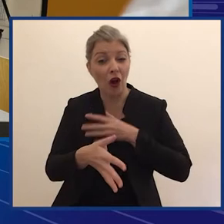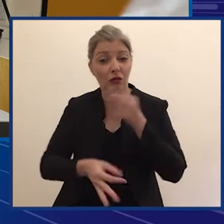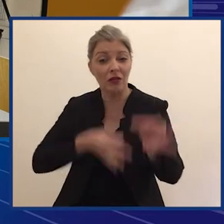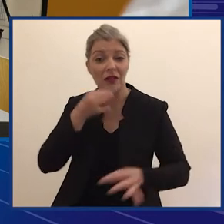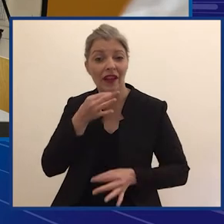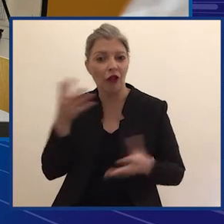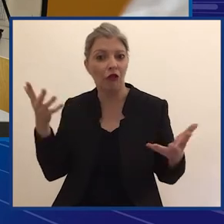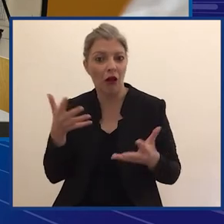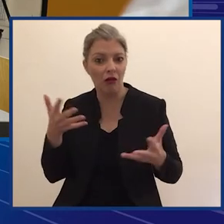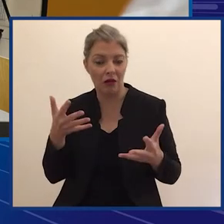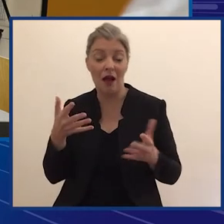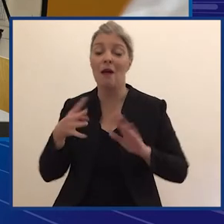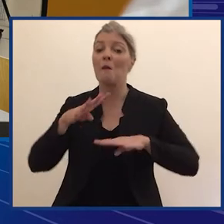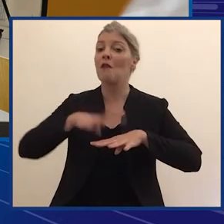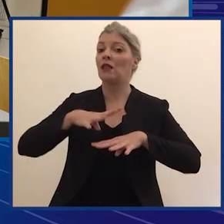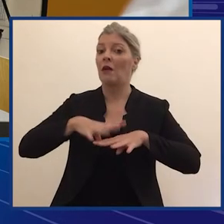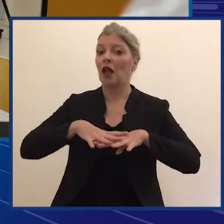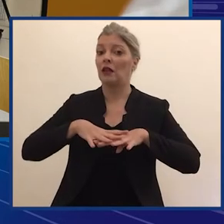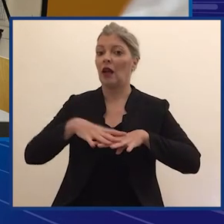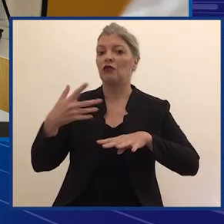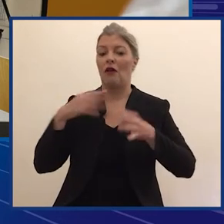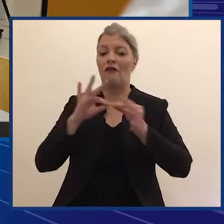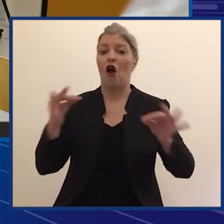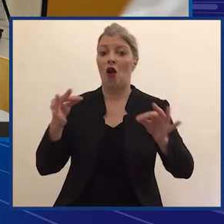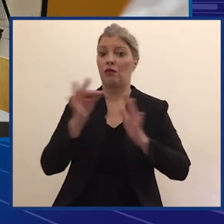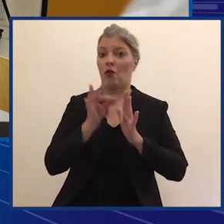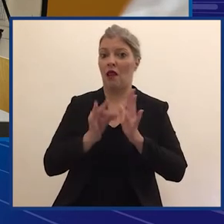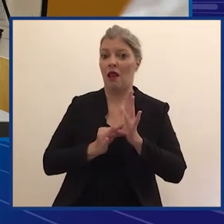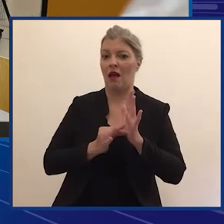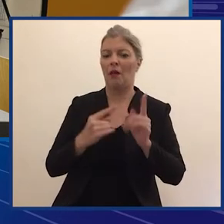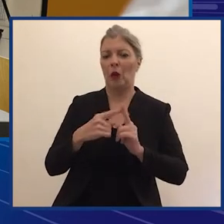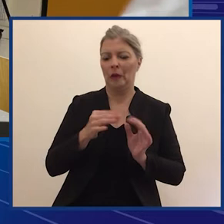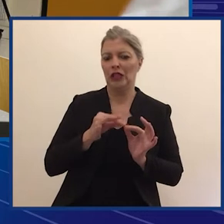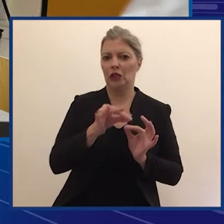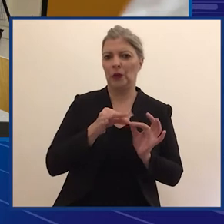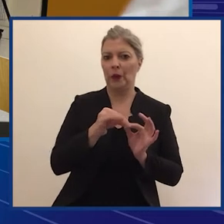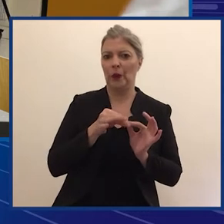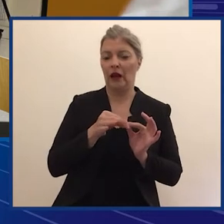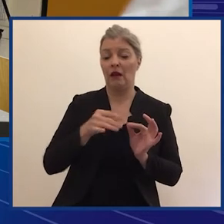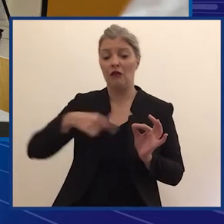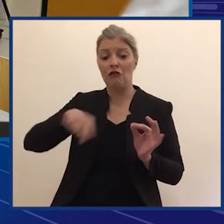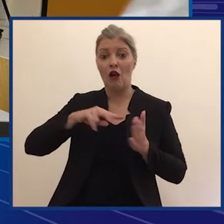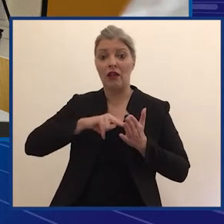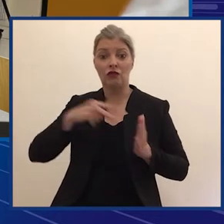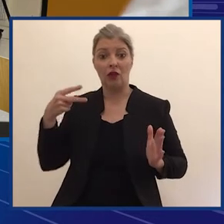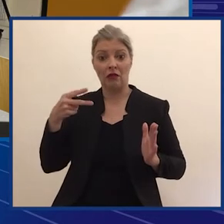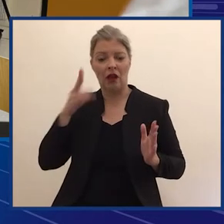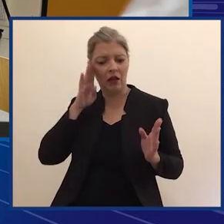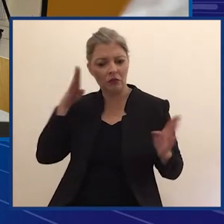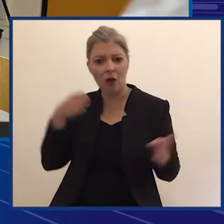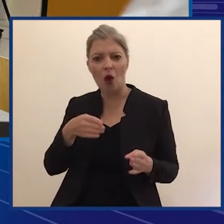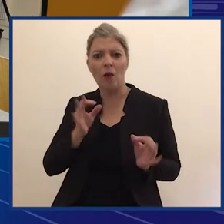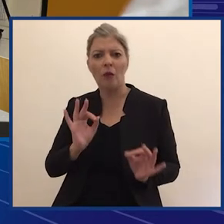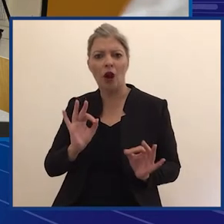definita matematicamente, può essere misurata come una qualunque grandezza. Noi ingegneri delle telecomunicazioni, ma più in generale gli ingegneri dell'informazione, ci occupiamo